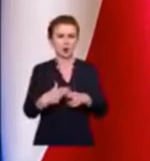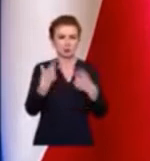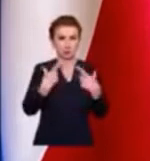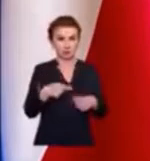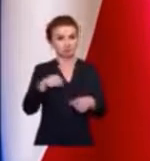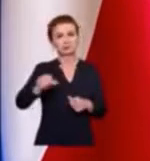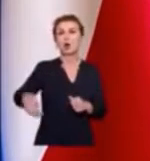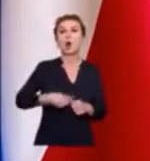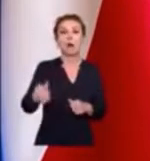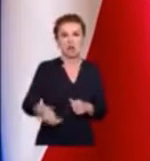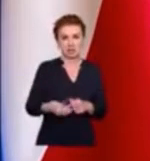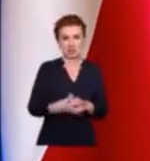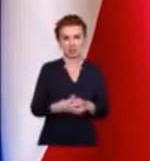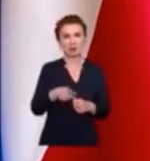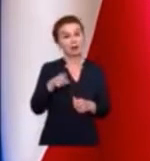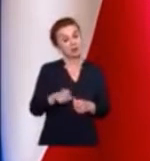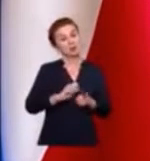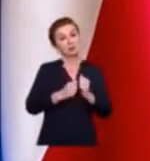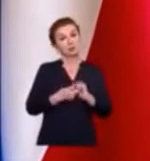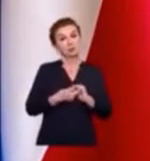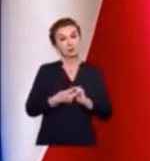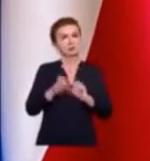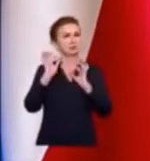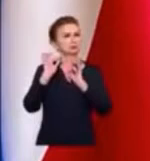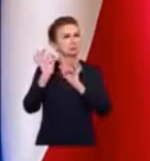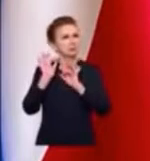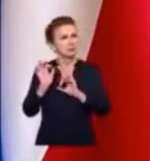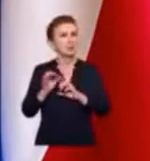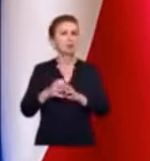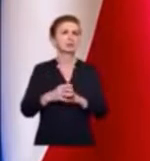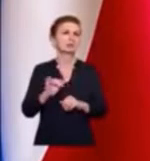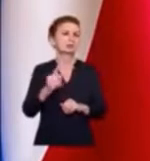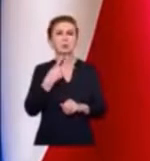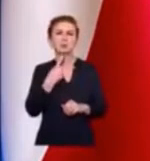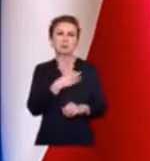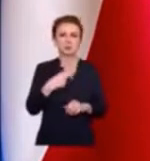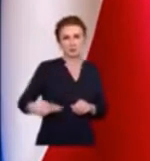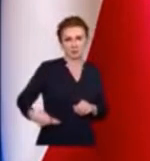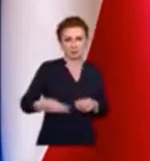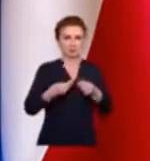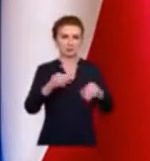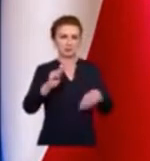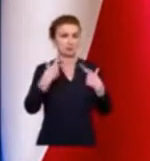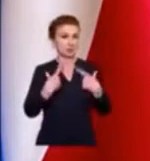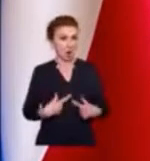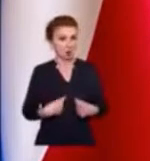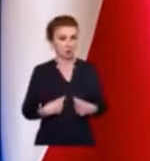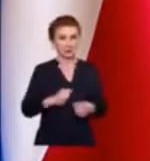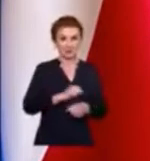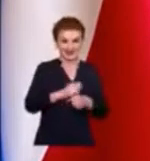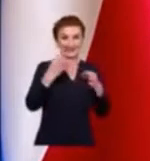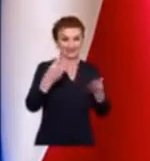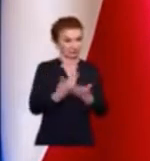kopalni. Natomiast to są informacje, tak jak pan premier powiedział, więcej osób zdrowieje